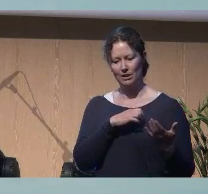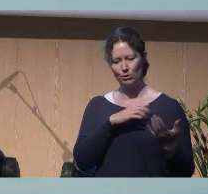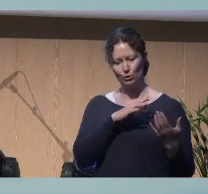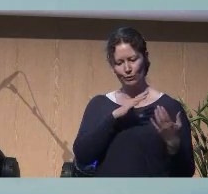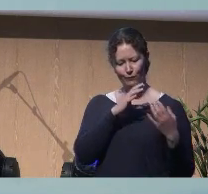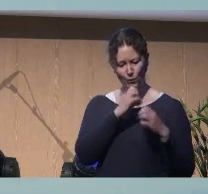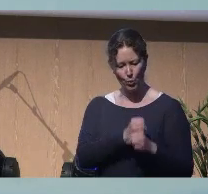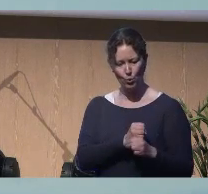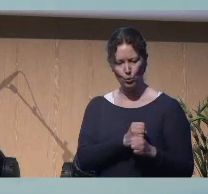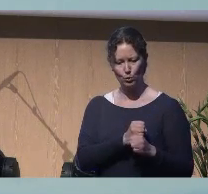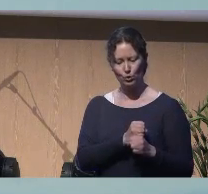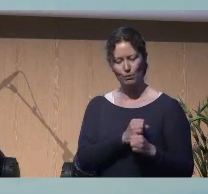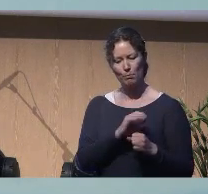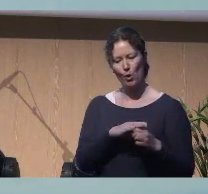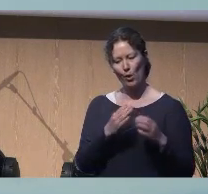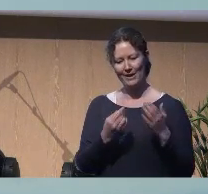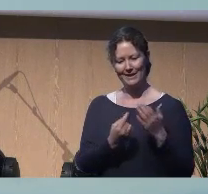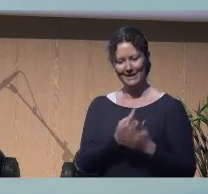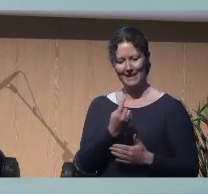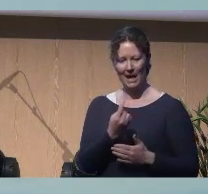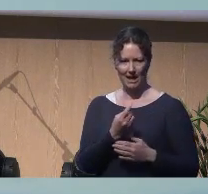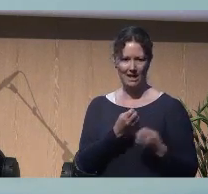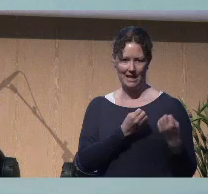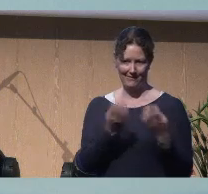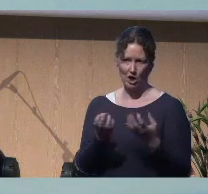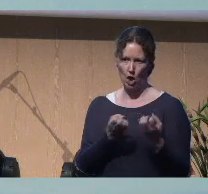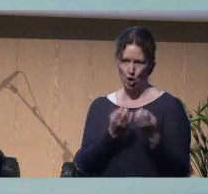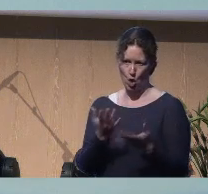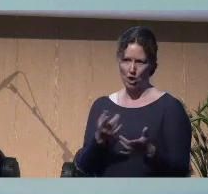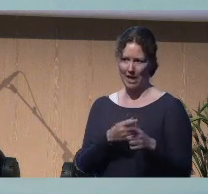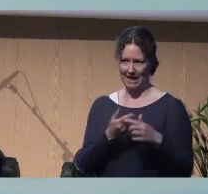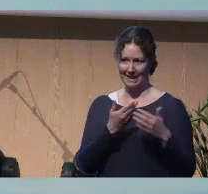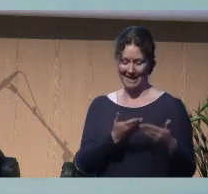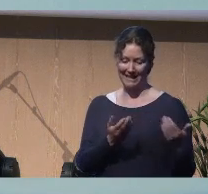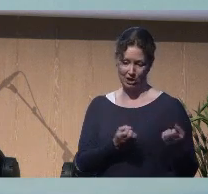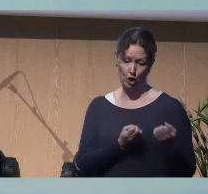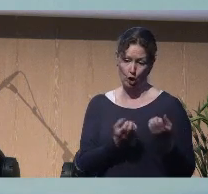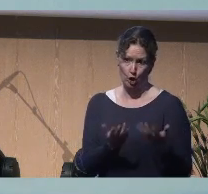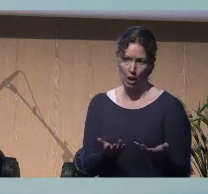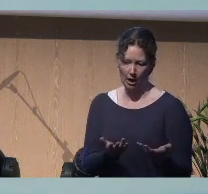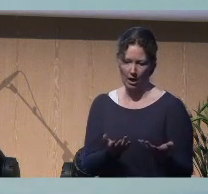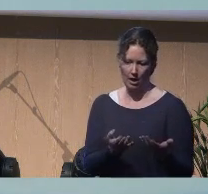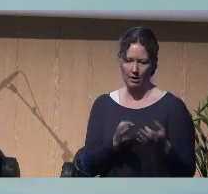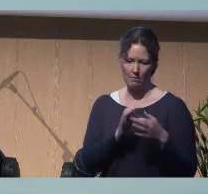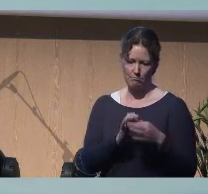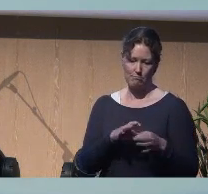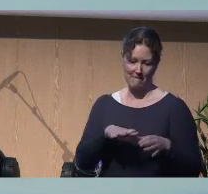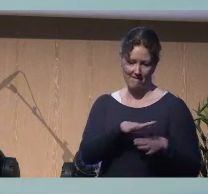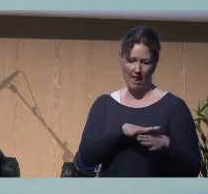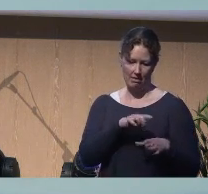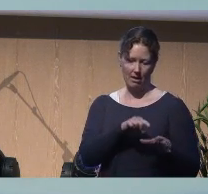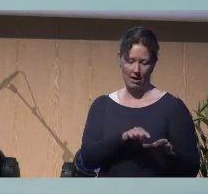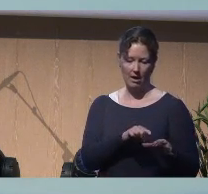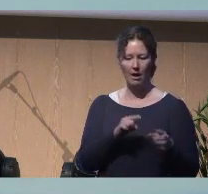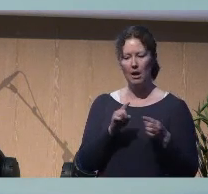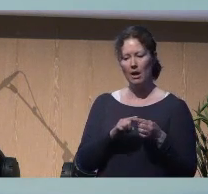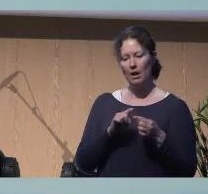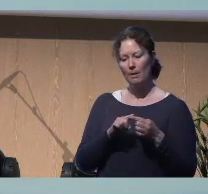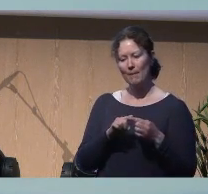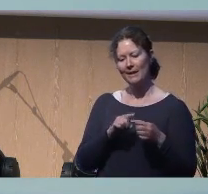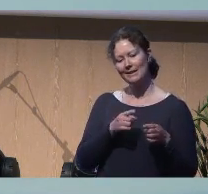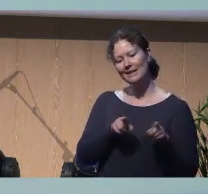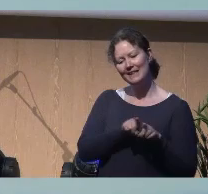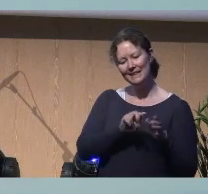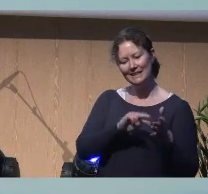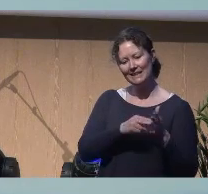fokus, et eget fokus på ideelle leverandører eller tjenesteytere på det feltet, men å